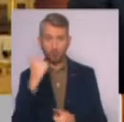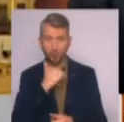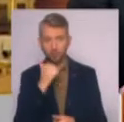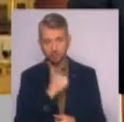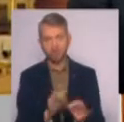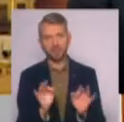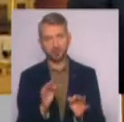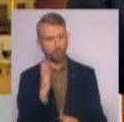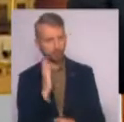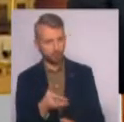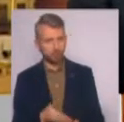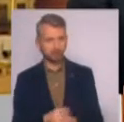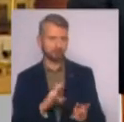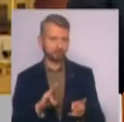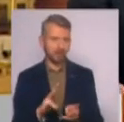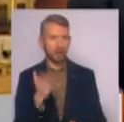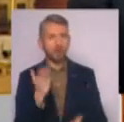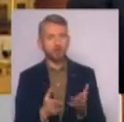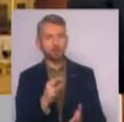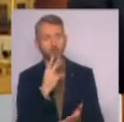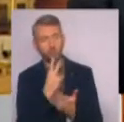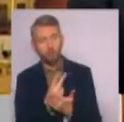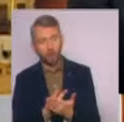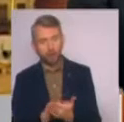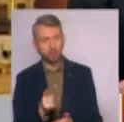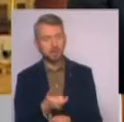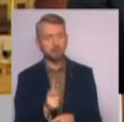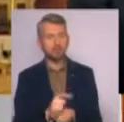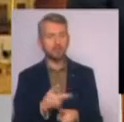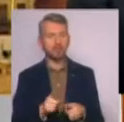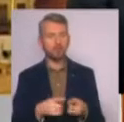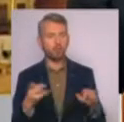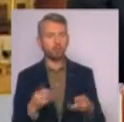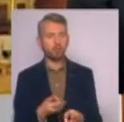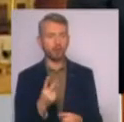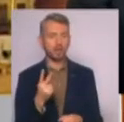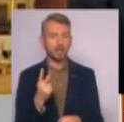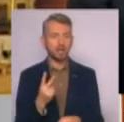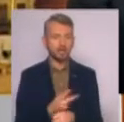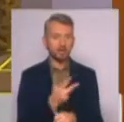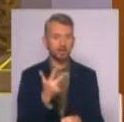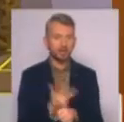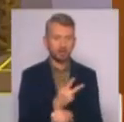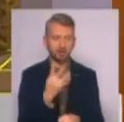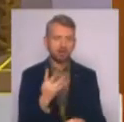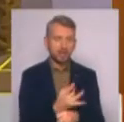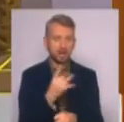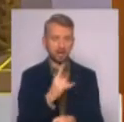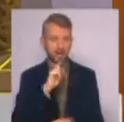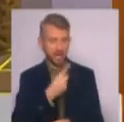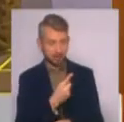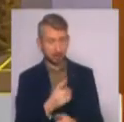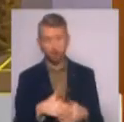звісно, буде. А якщо по показам, і тим більше це потрібно там 2-3-4 рази на рік, будь ласка. Тобто